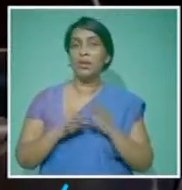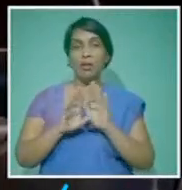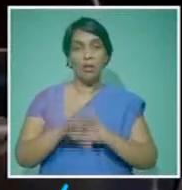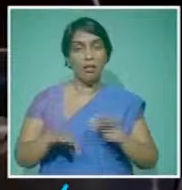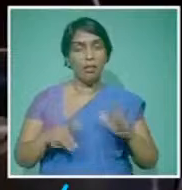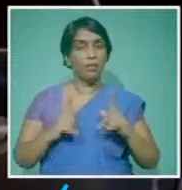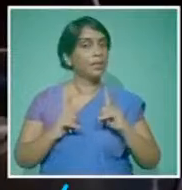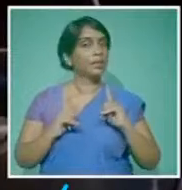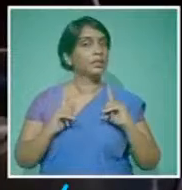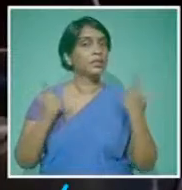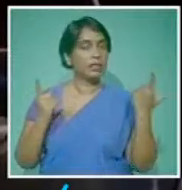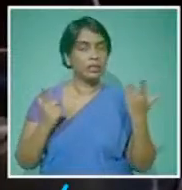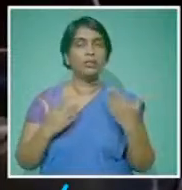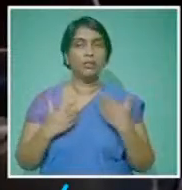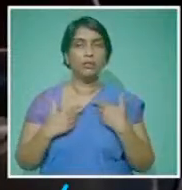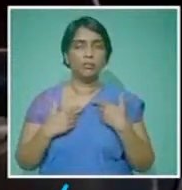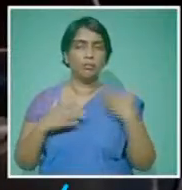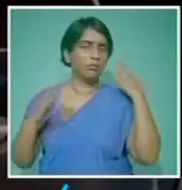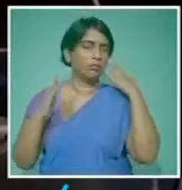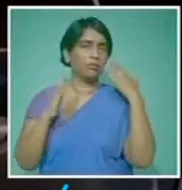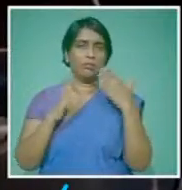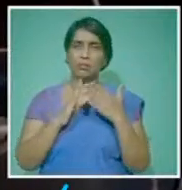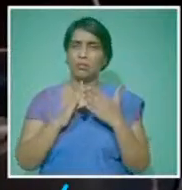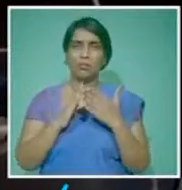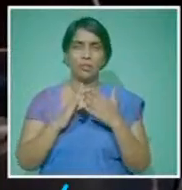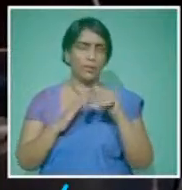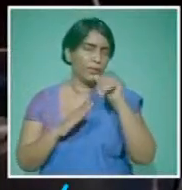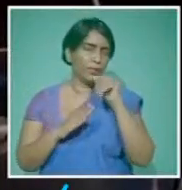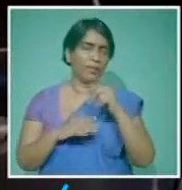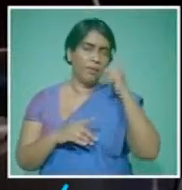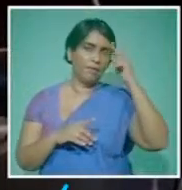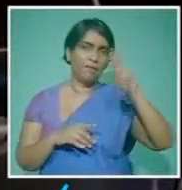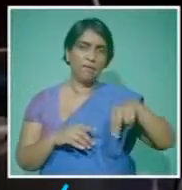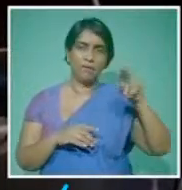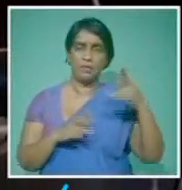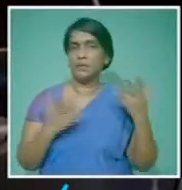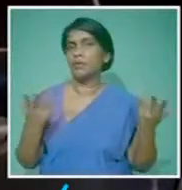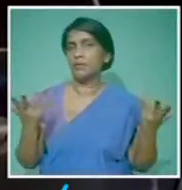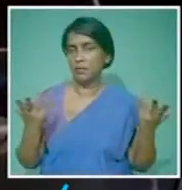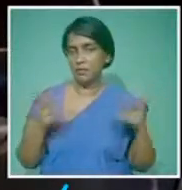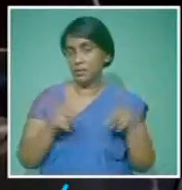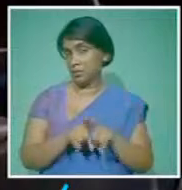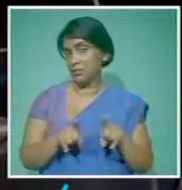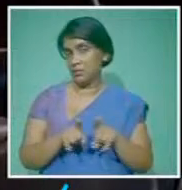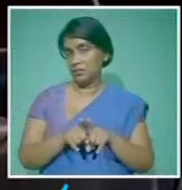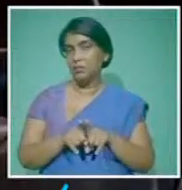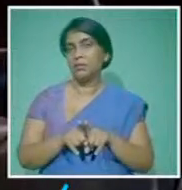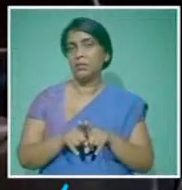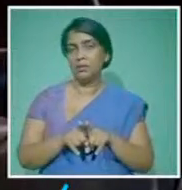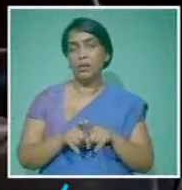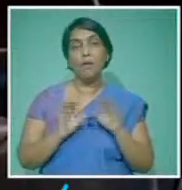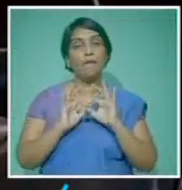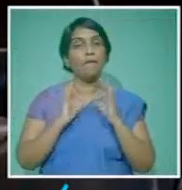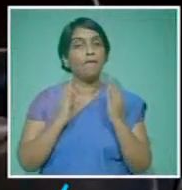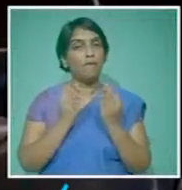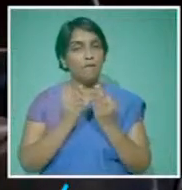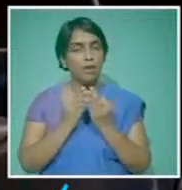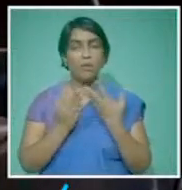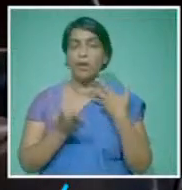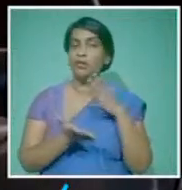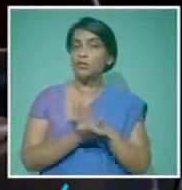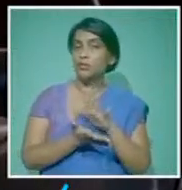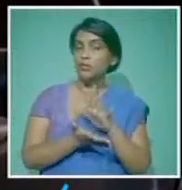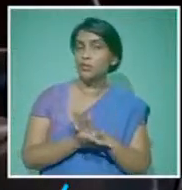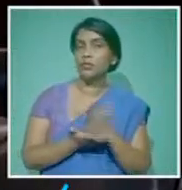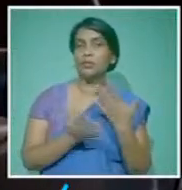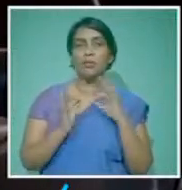දරුවෙක්ගේ ජීවිතය අපිට ගැන කිසිම විශ්වාසයක් තියන්න බැරි තැනක පෞලක සතුට